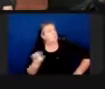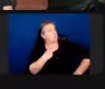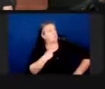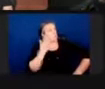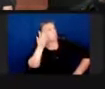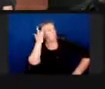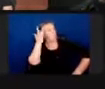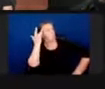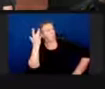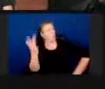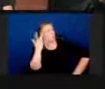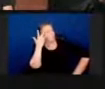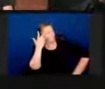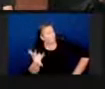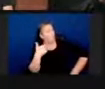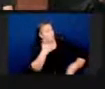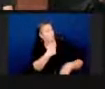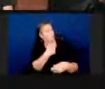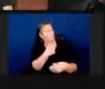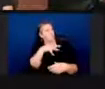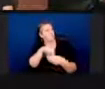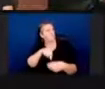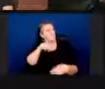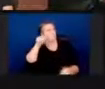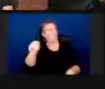Baadaye nilikuja nikatafakari,